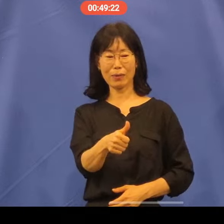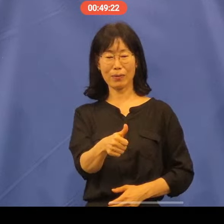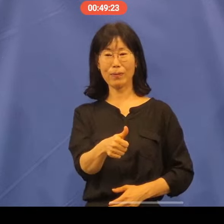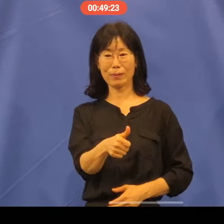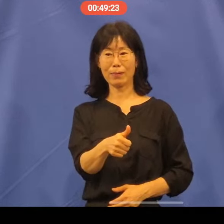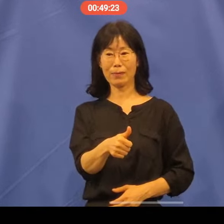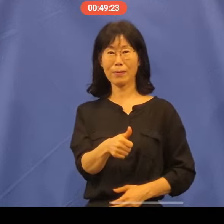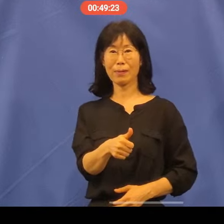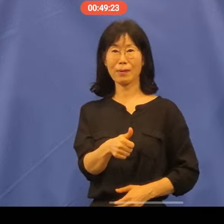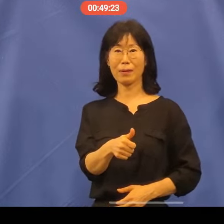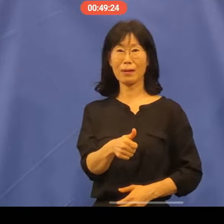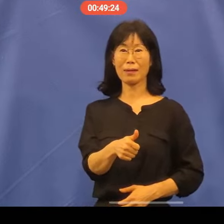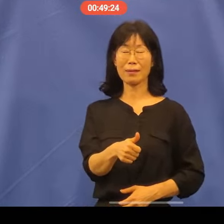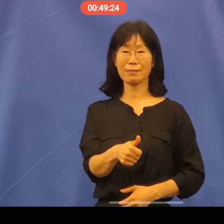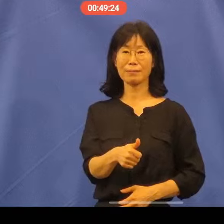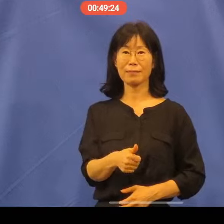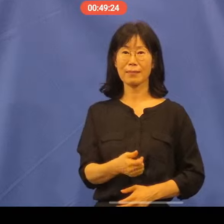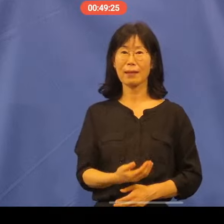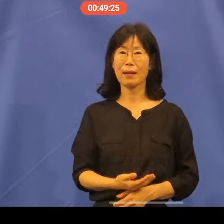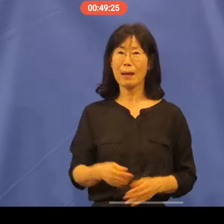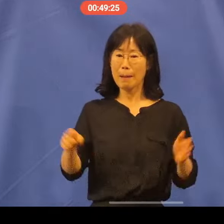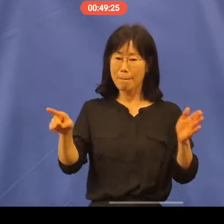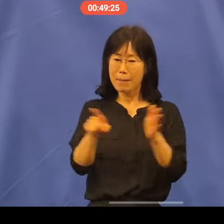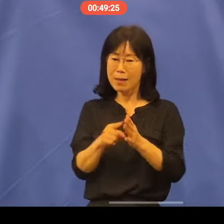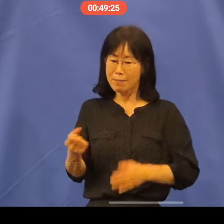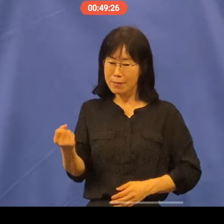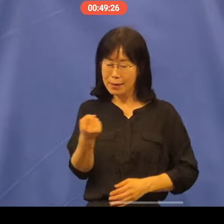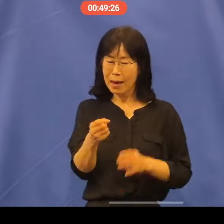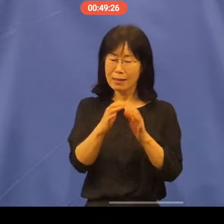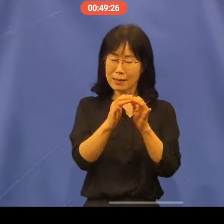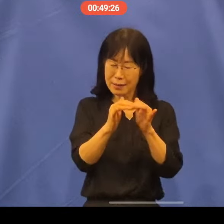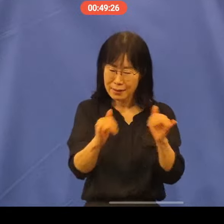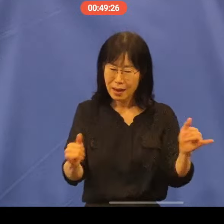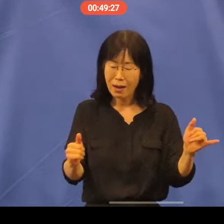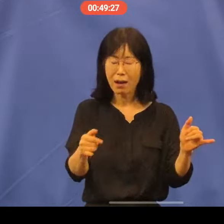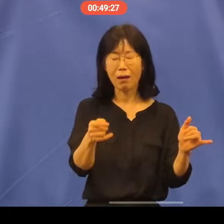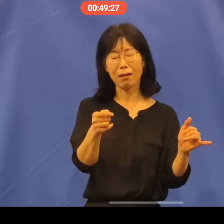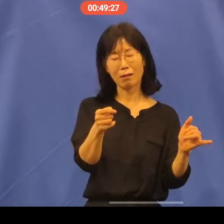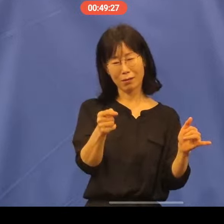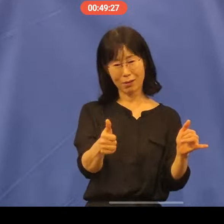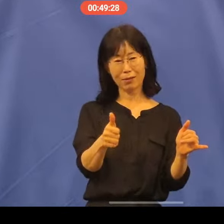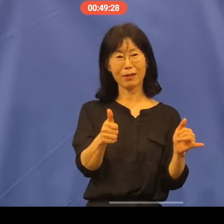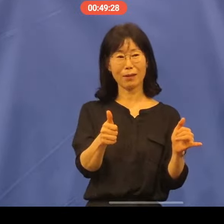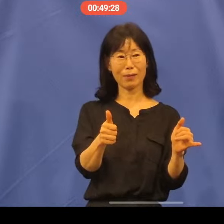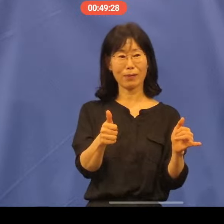믿음을 가진 자들을 찾아보기 힘들다는 거예요.